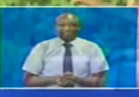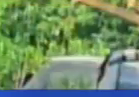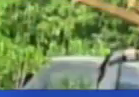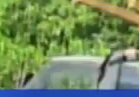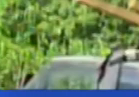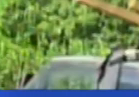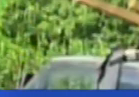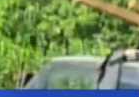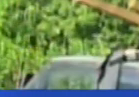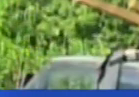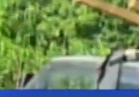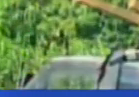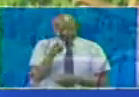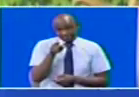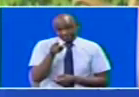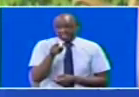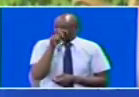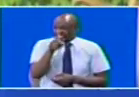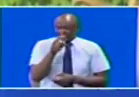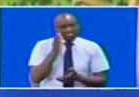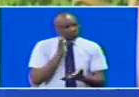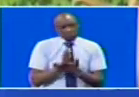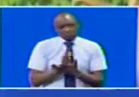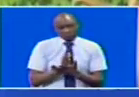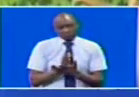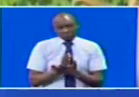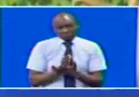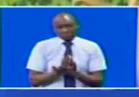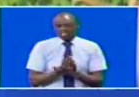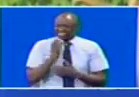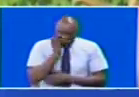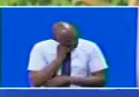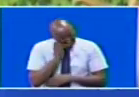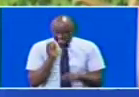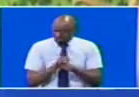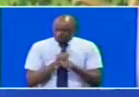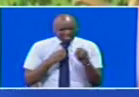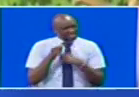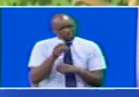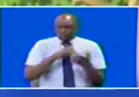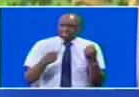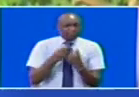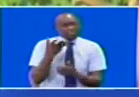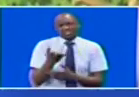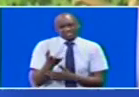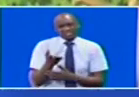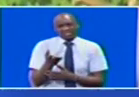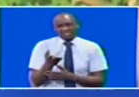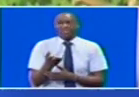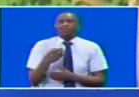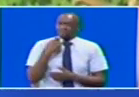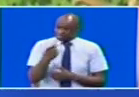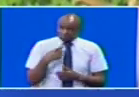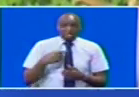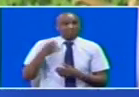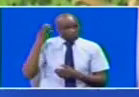Hiki ni jambo la kuhusunisha sana kwa yale yalitendeka. Na kama vile